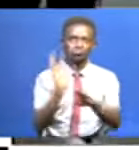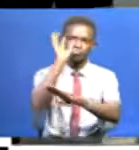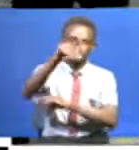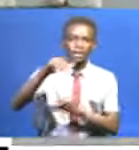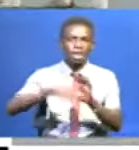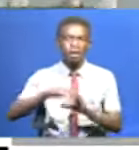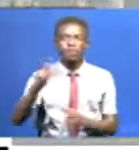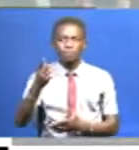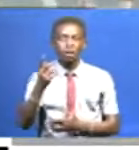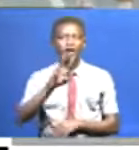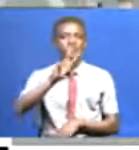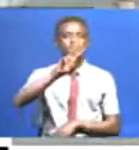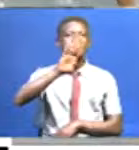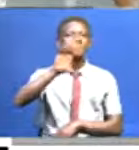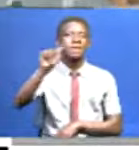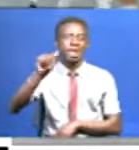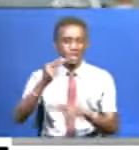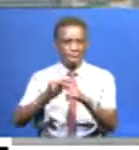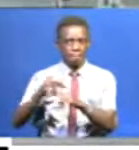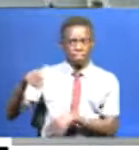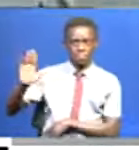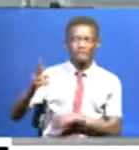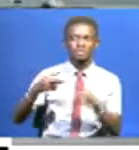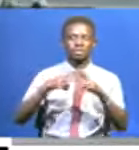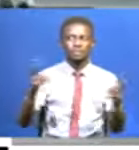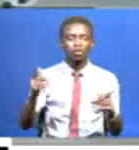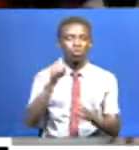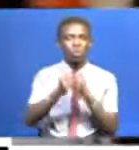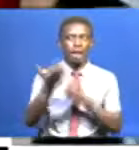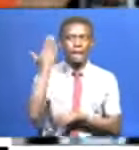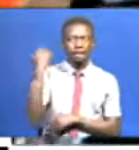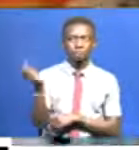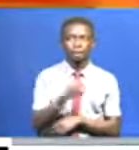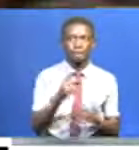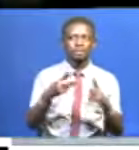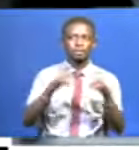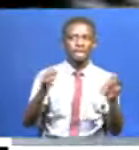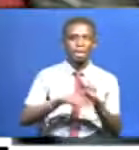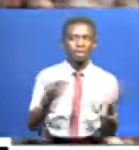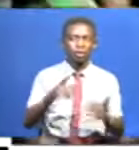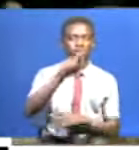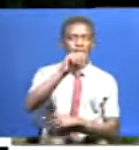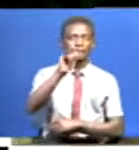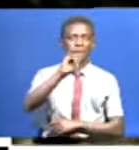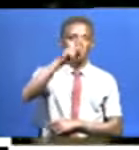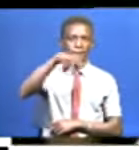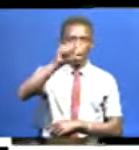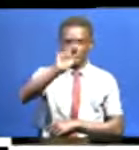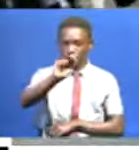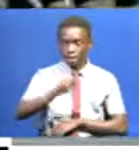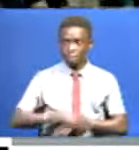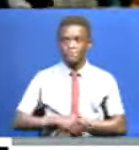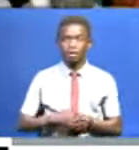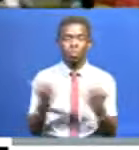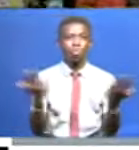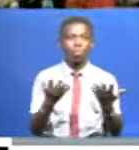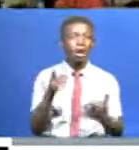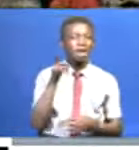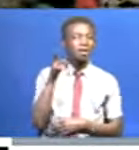VBA yalifanyika mwezi uliopita katika kijiji cha Taipan, wilaya inayojiendesha